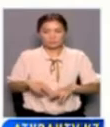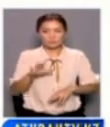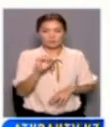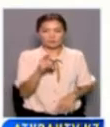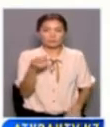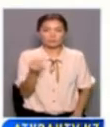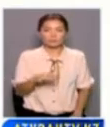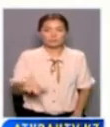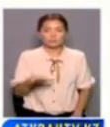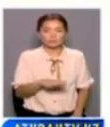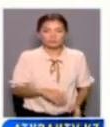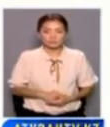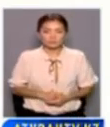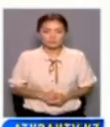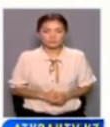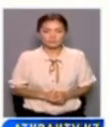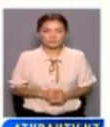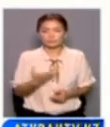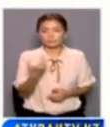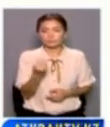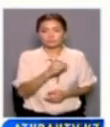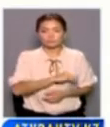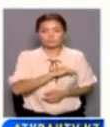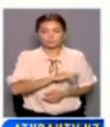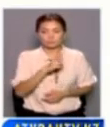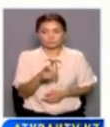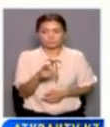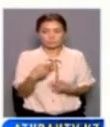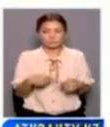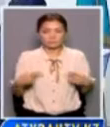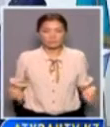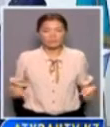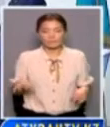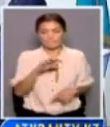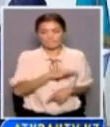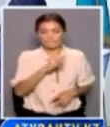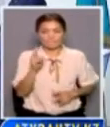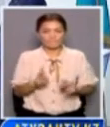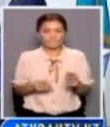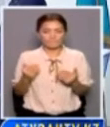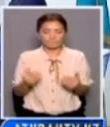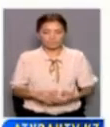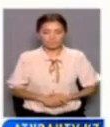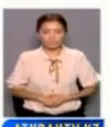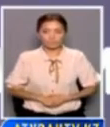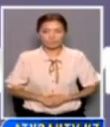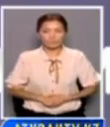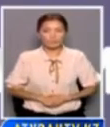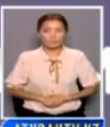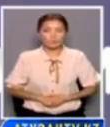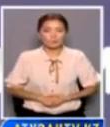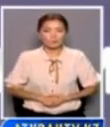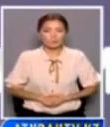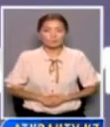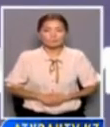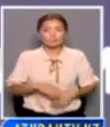Прикаспийском бассейне. Такие же направления работ намечаем и по остальным освоенным бассейнам. Такая тенденция